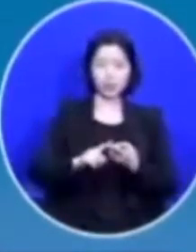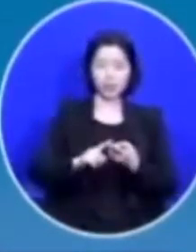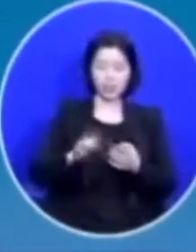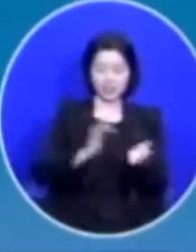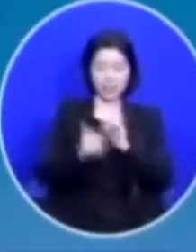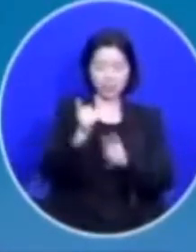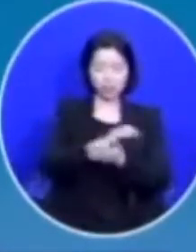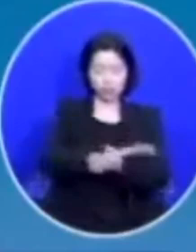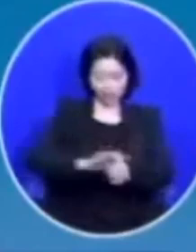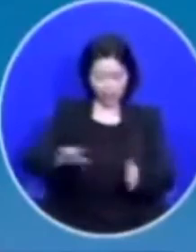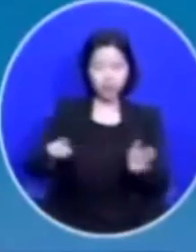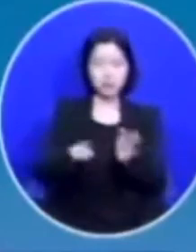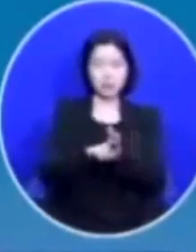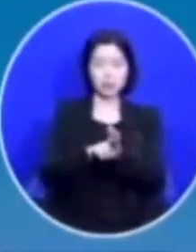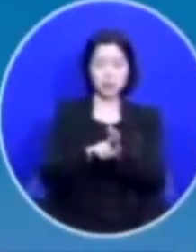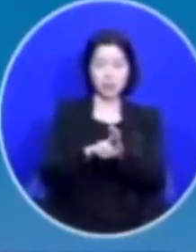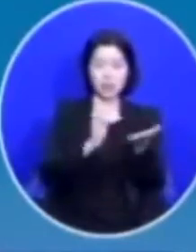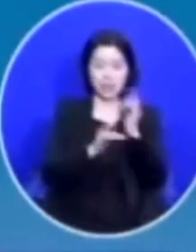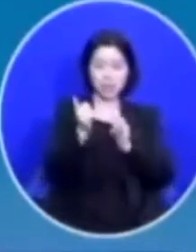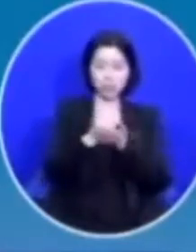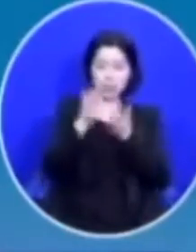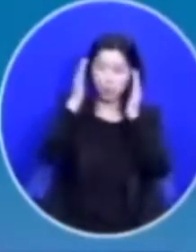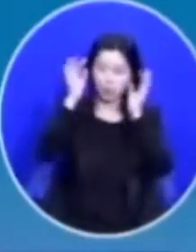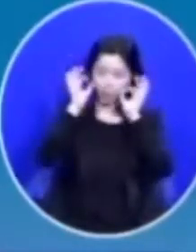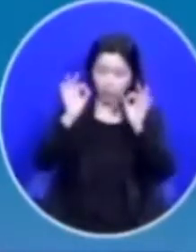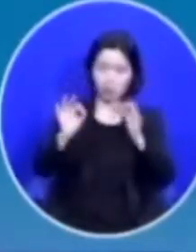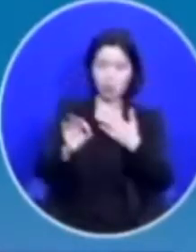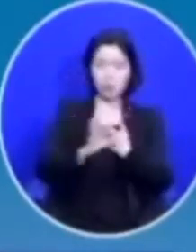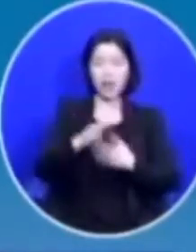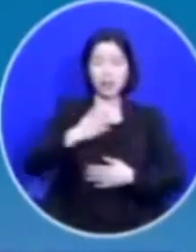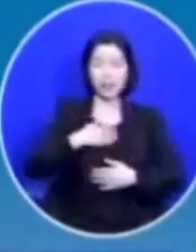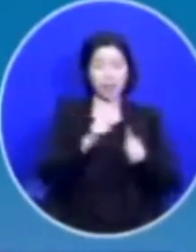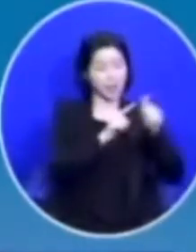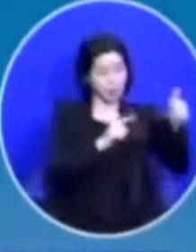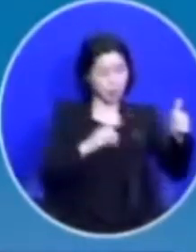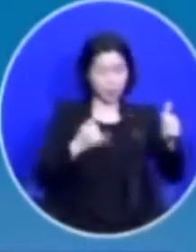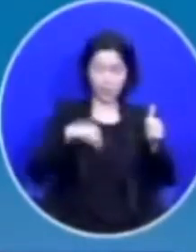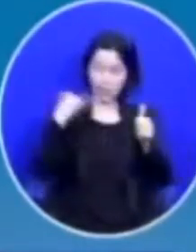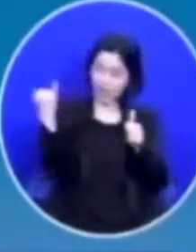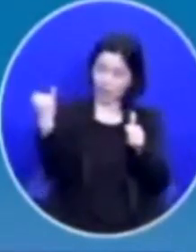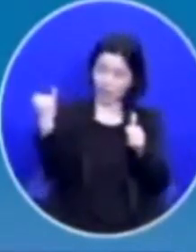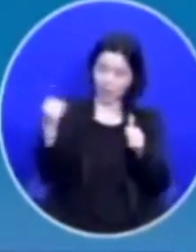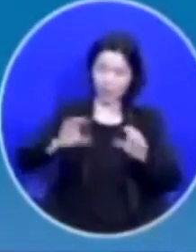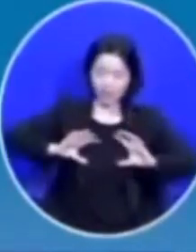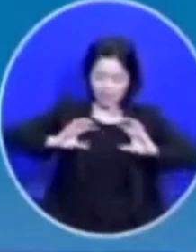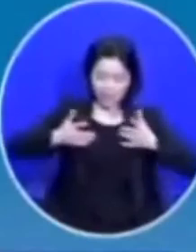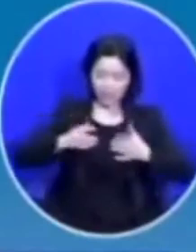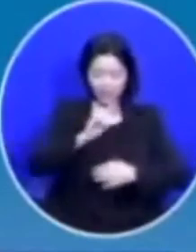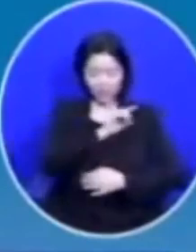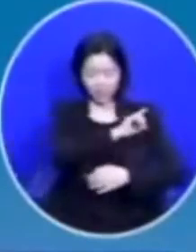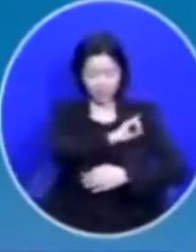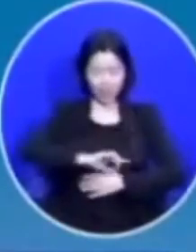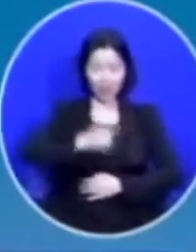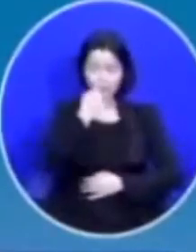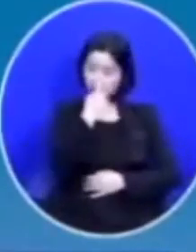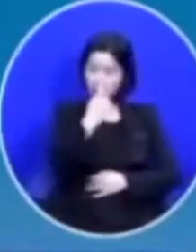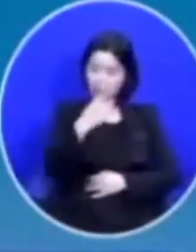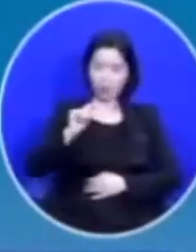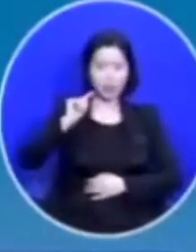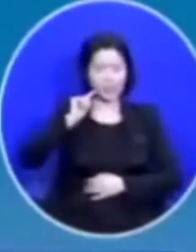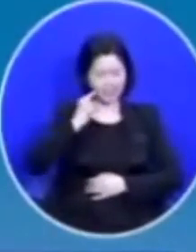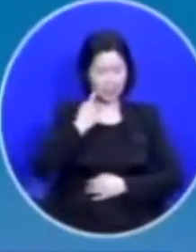믿으면 예수님을 바라보면 내 남편이 내 아내가 세상에서 제일 멋있고 제일